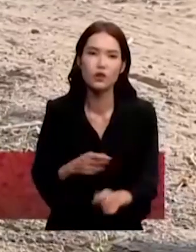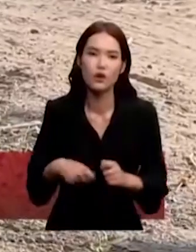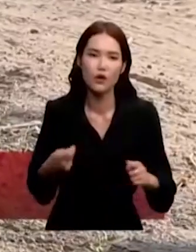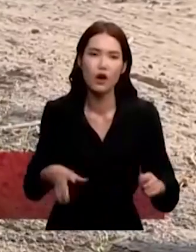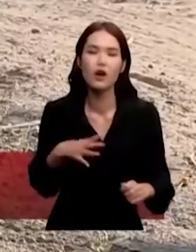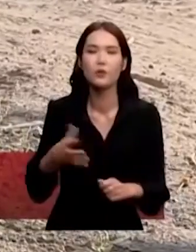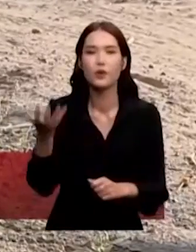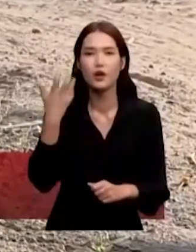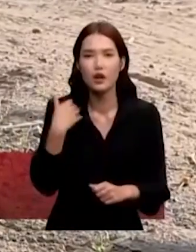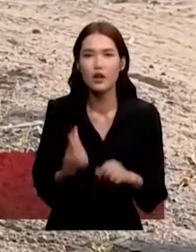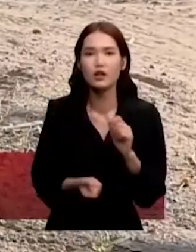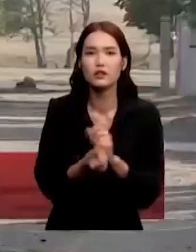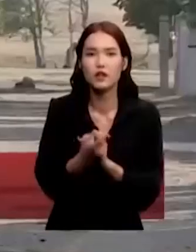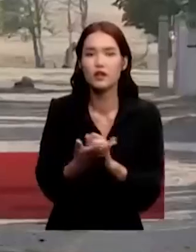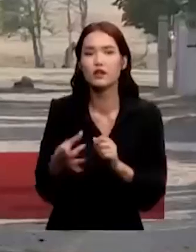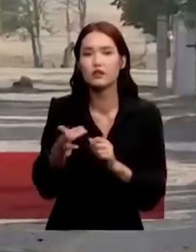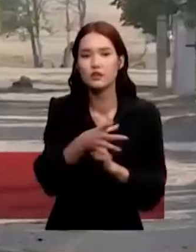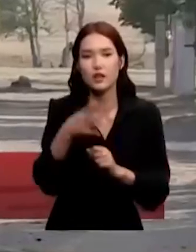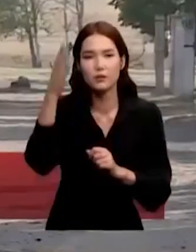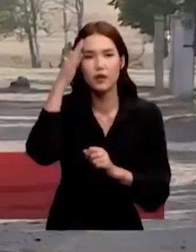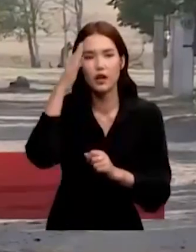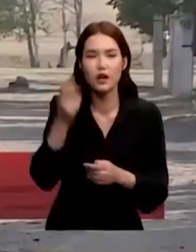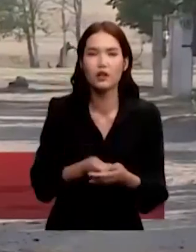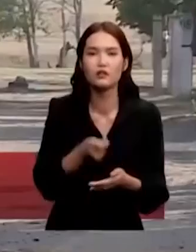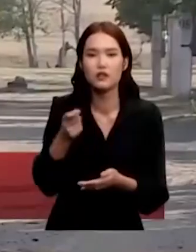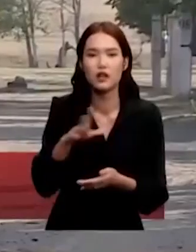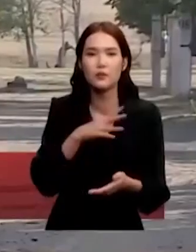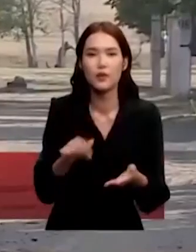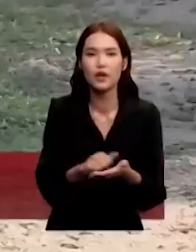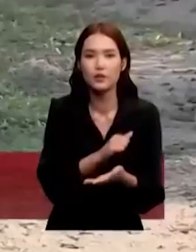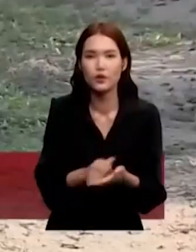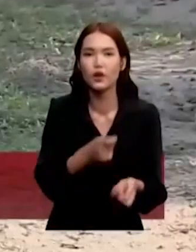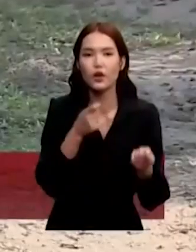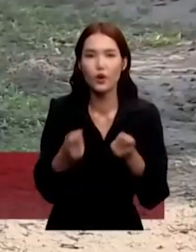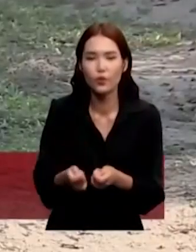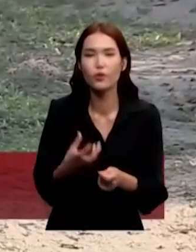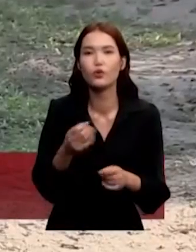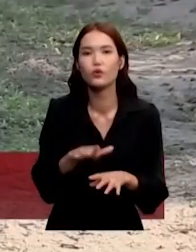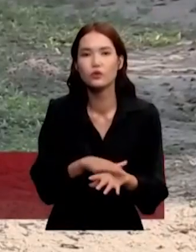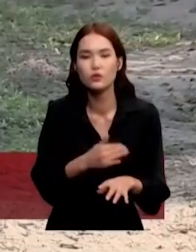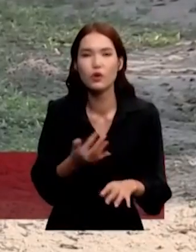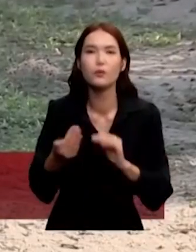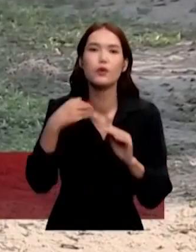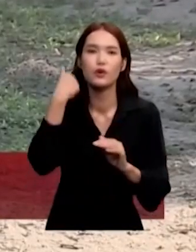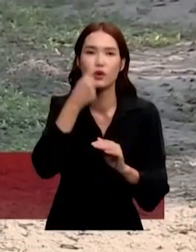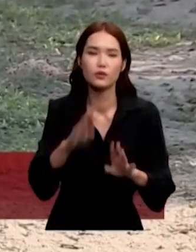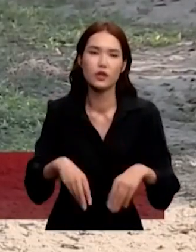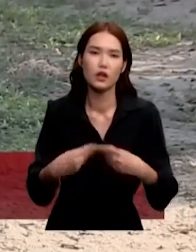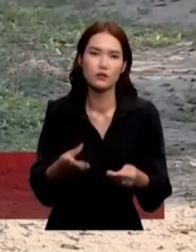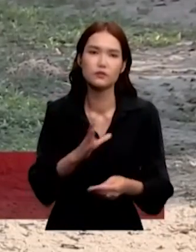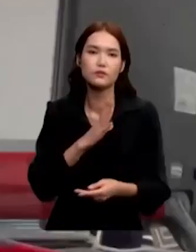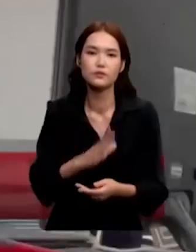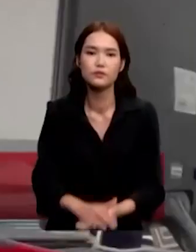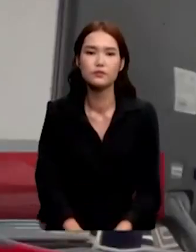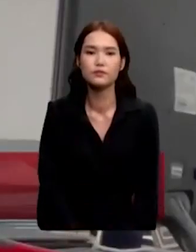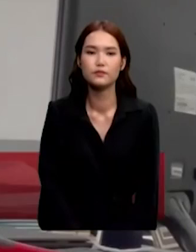давно отсутствуют люки, при этом в районном акимате комментируют. Документы на сети были сделаны еще в прошлом году. Со стороны